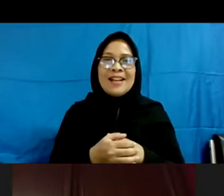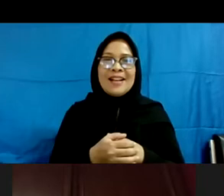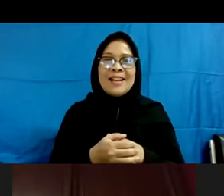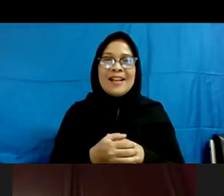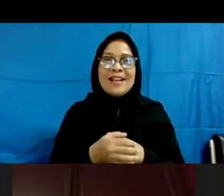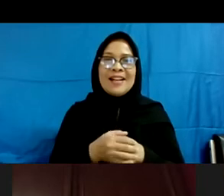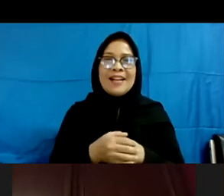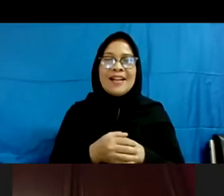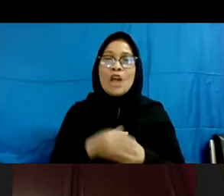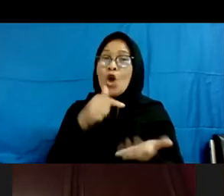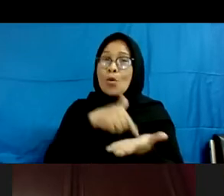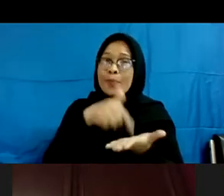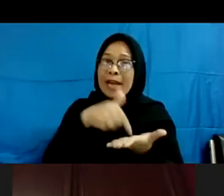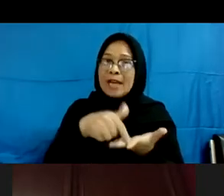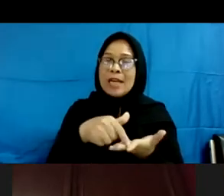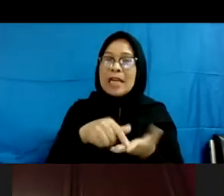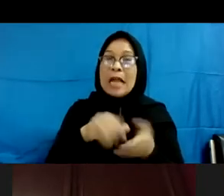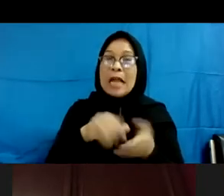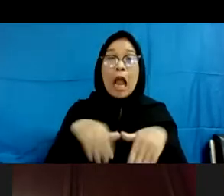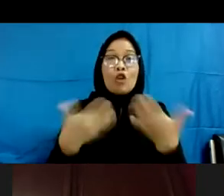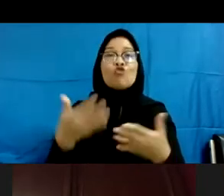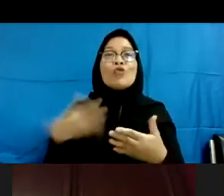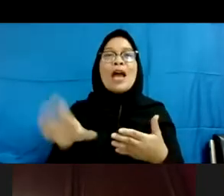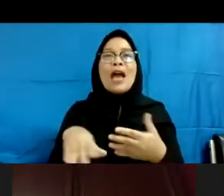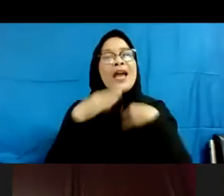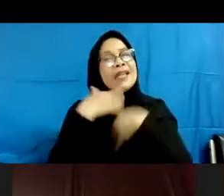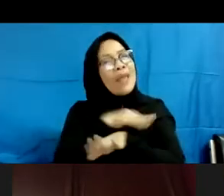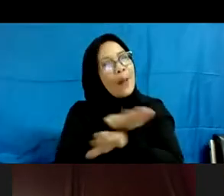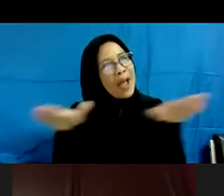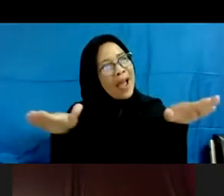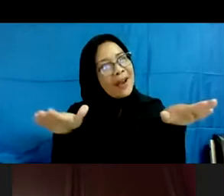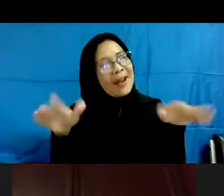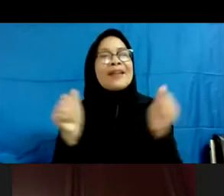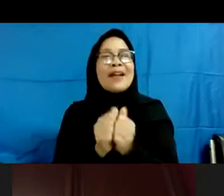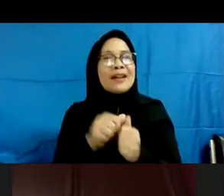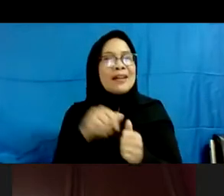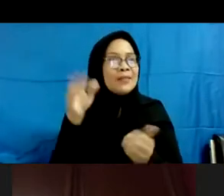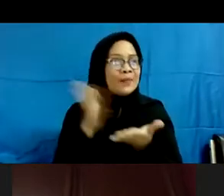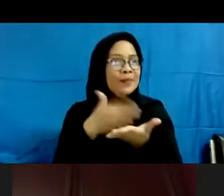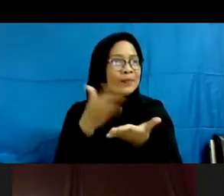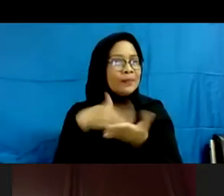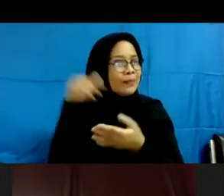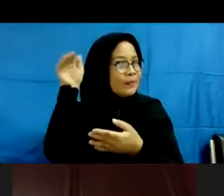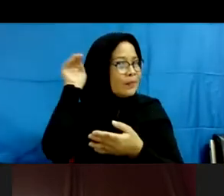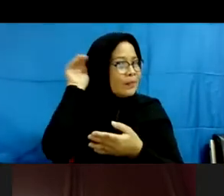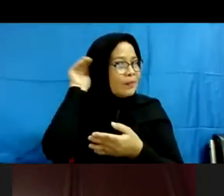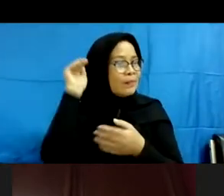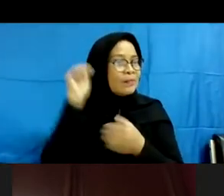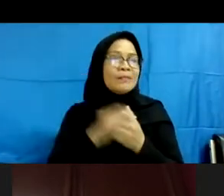urgennya Braille saat sudah nyaman dengan audiobook? Mungkin masih menyambung tadi yang pertanyaan dari